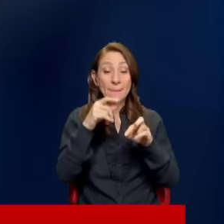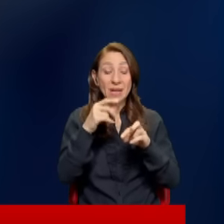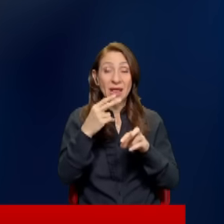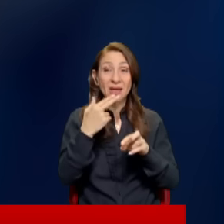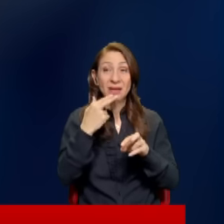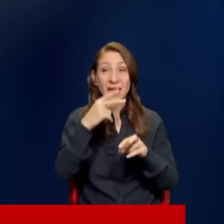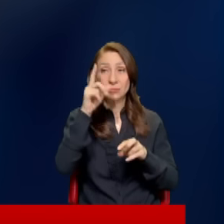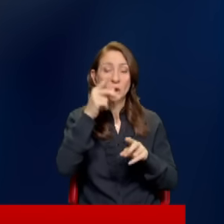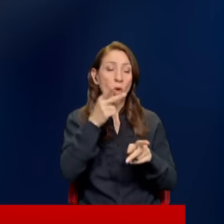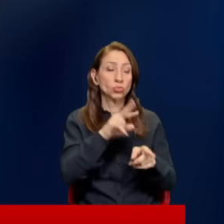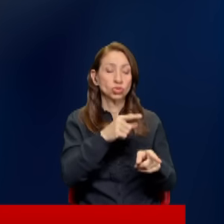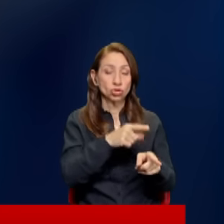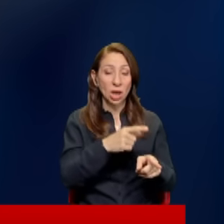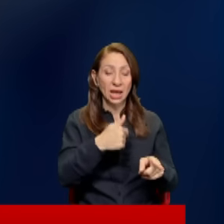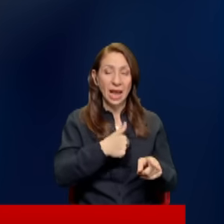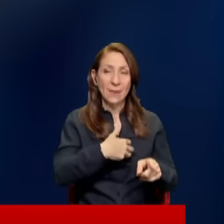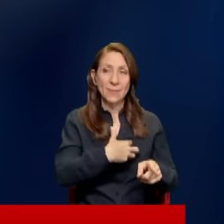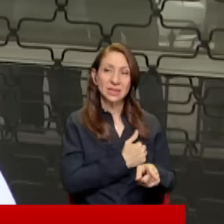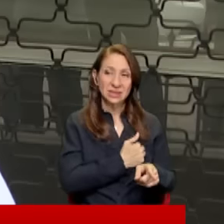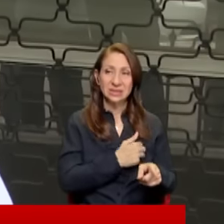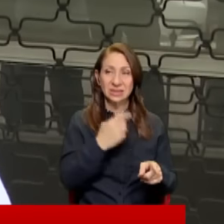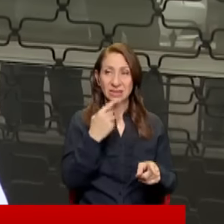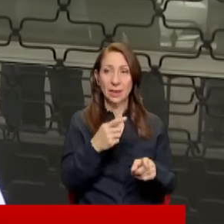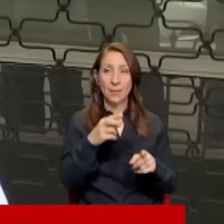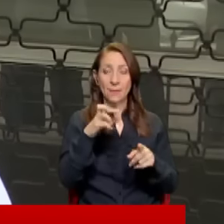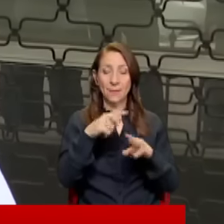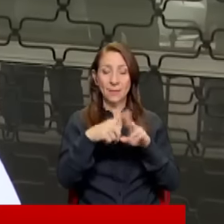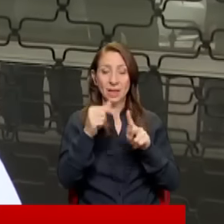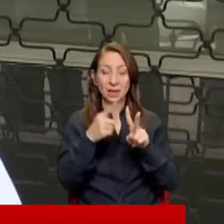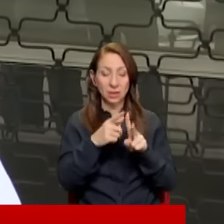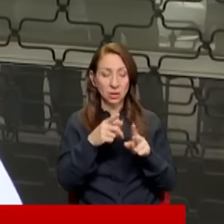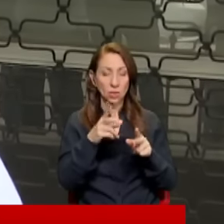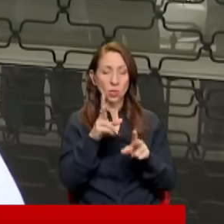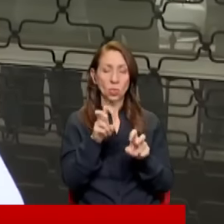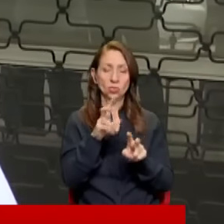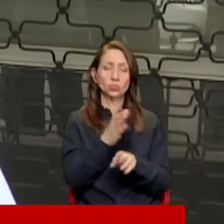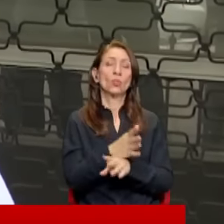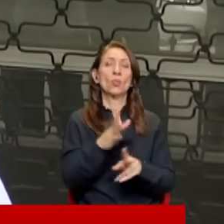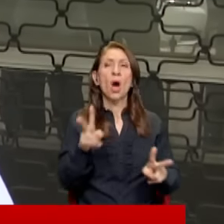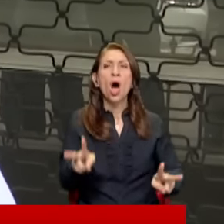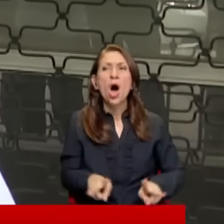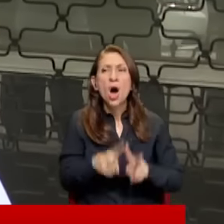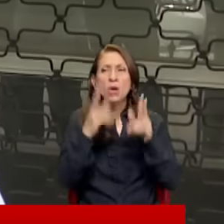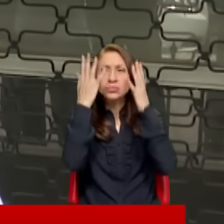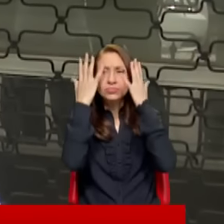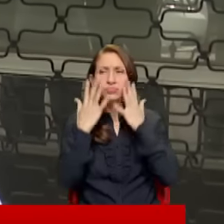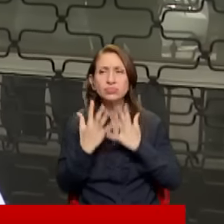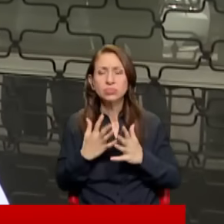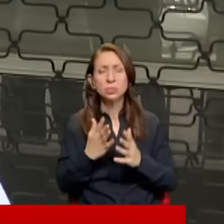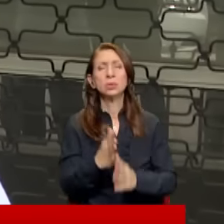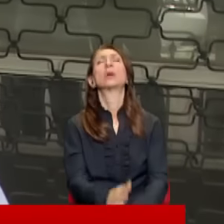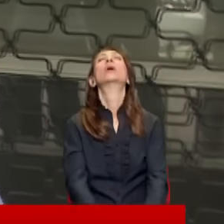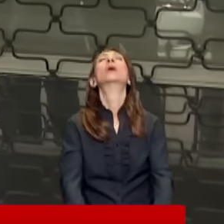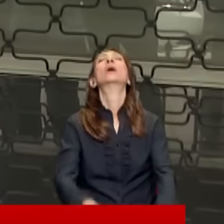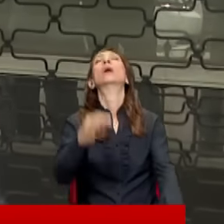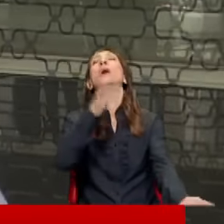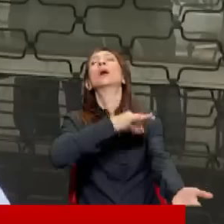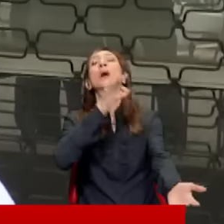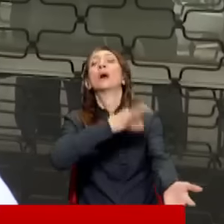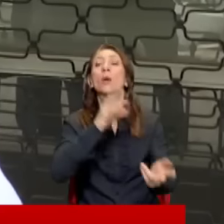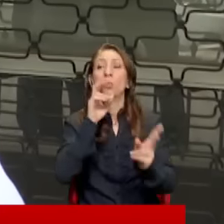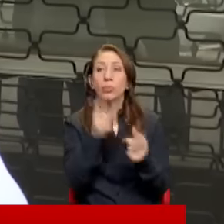Hayatını kaybetmişti kalp krizi denildi Pelin kanepede mosmor bir şekilde uzanırken serumla beraber